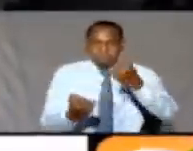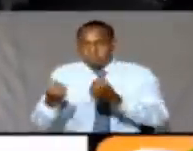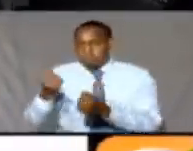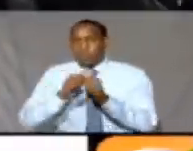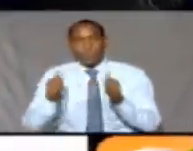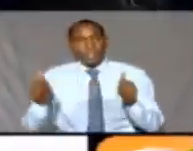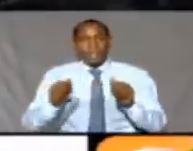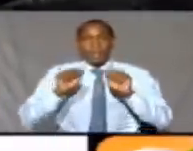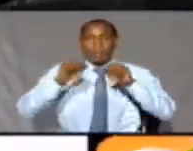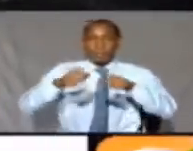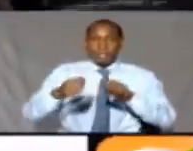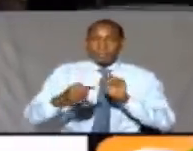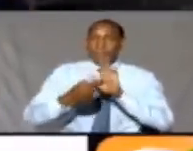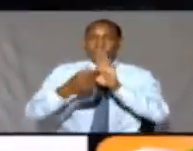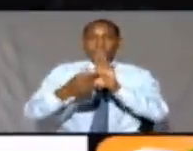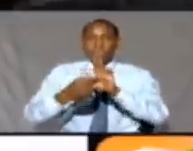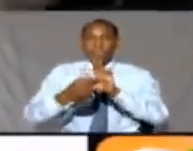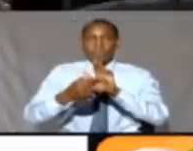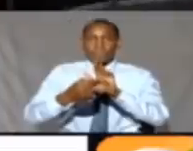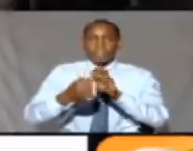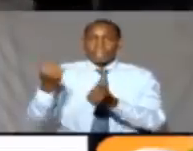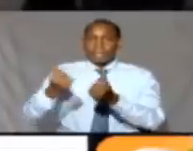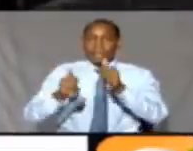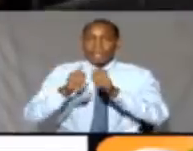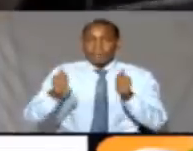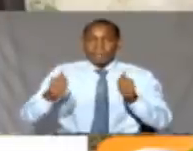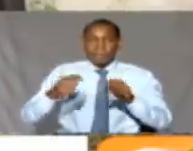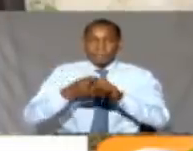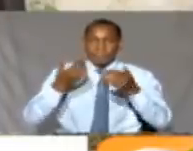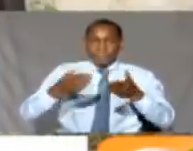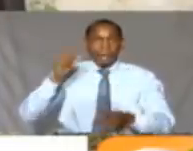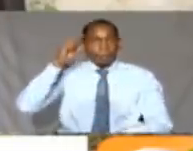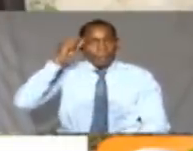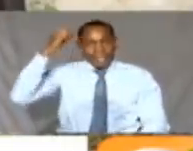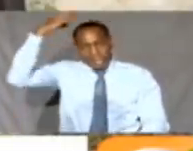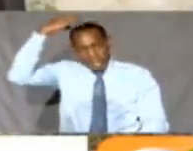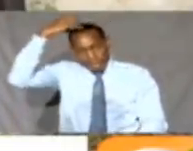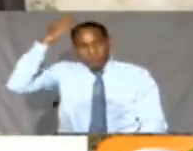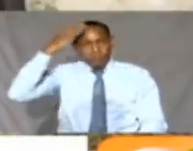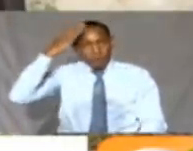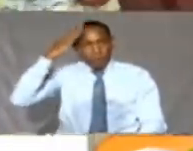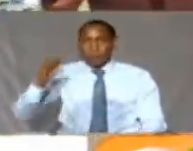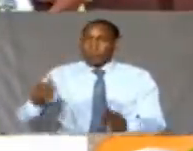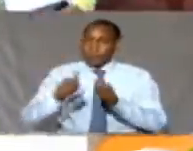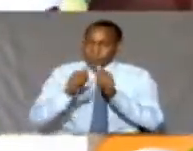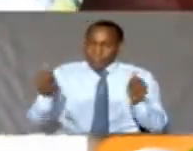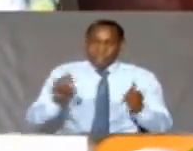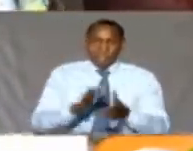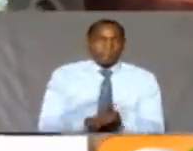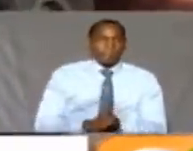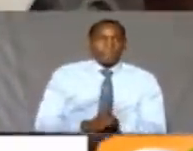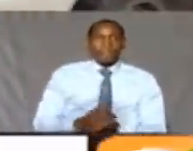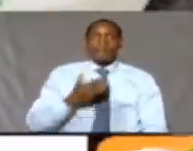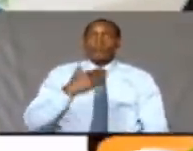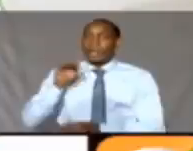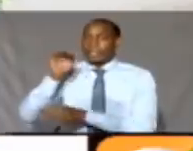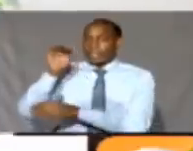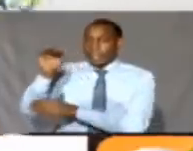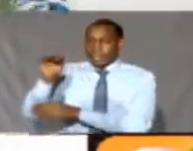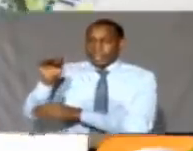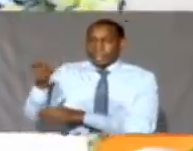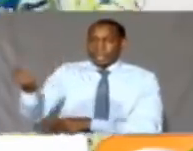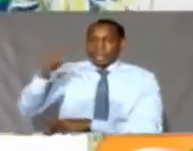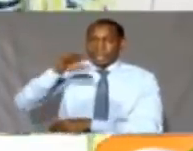na ninaweza chora hata mapu bila kuiangalia hiyo barabara kutoka hapa mpaka Lamu mpaka Mombasa. Na pengine mama huyu alikuwa anataka kuuliza, hivi sasa wamekuja